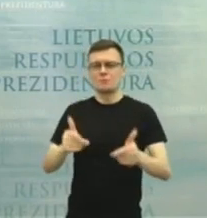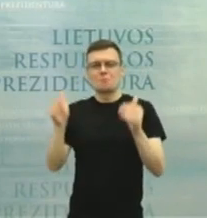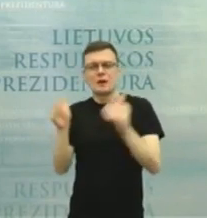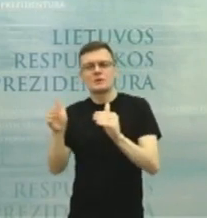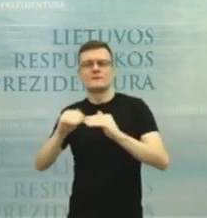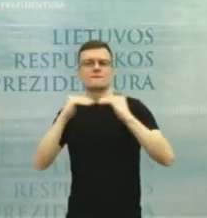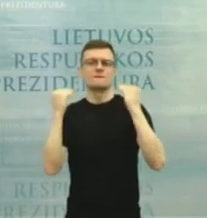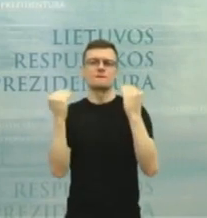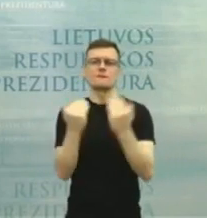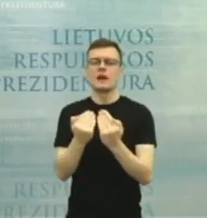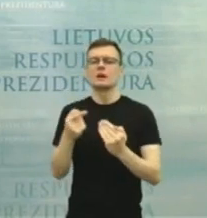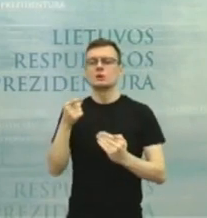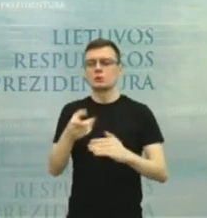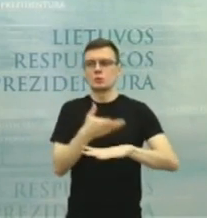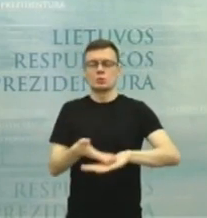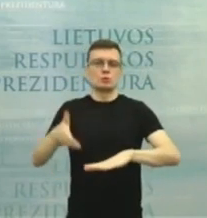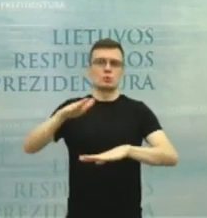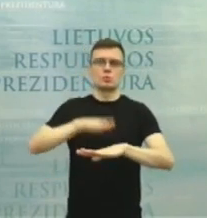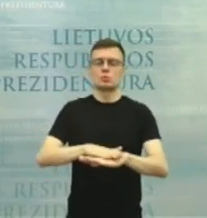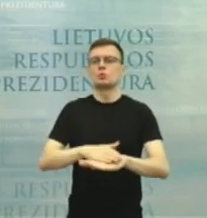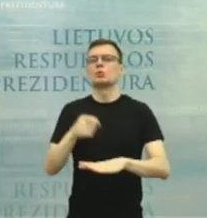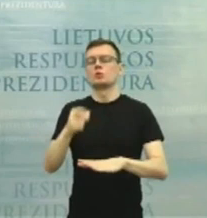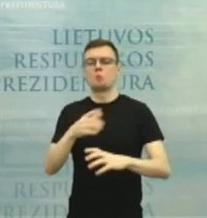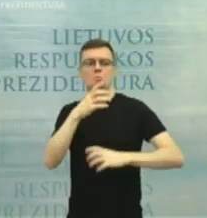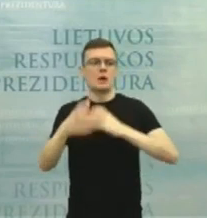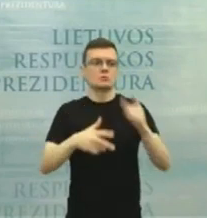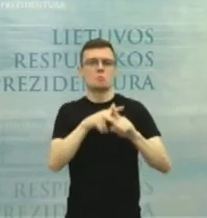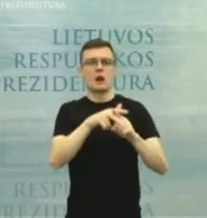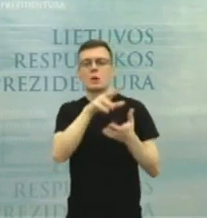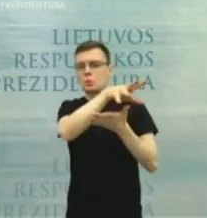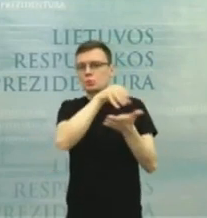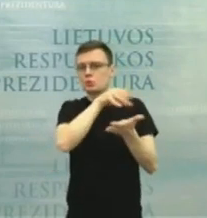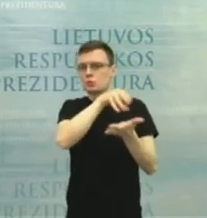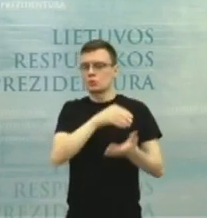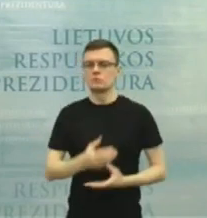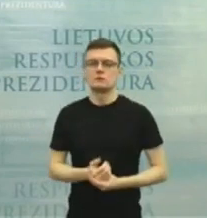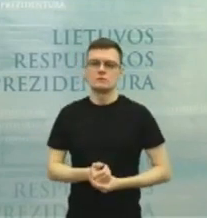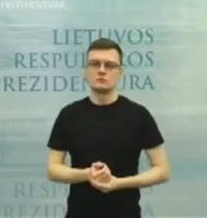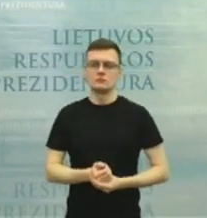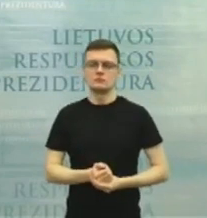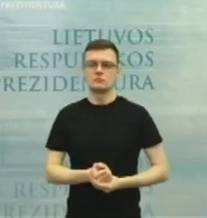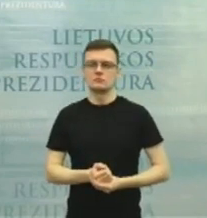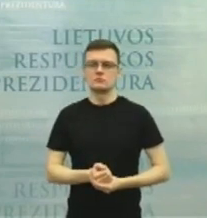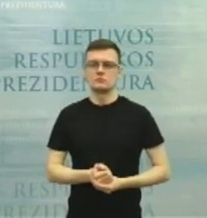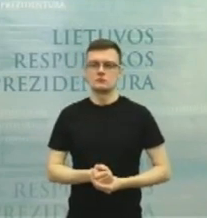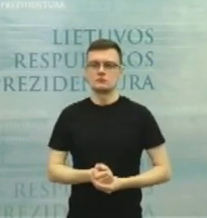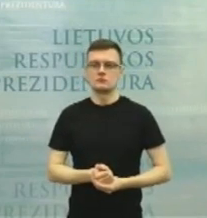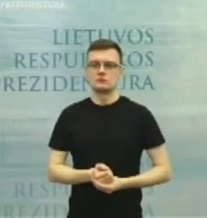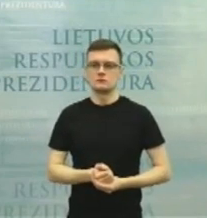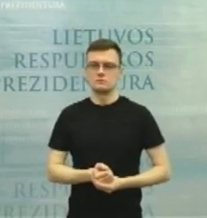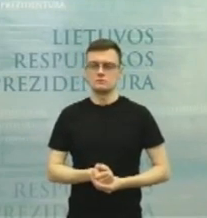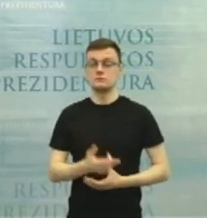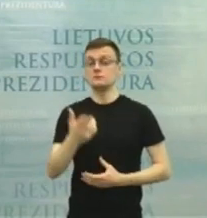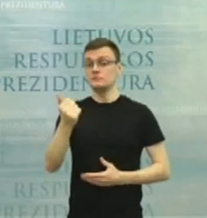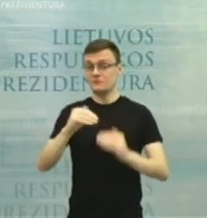yra labai labai sudėtinga taikyti pasaulinę praktiką. Bet atsakant į jūsų klausimą, taip, federacija